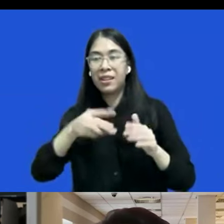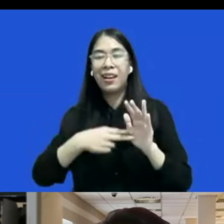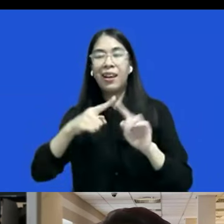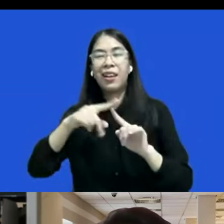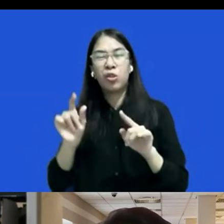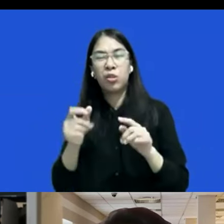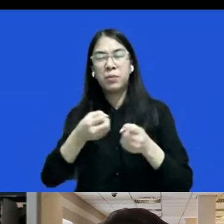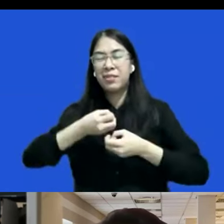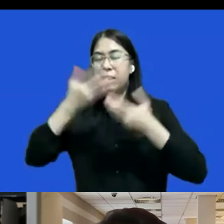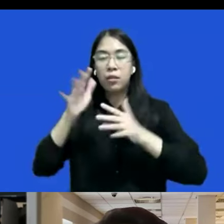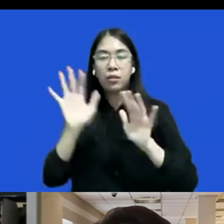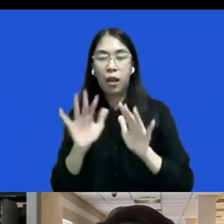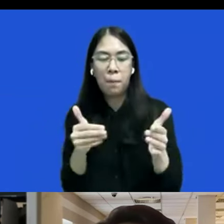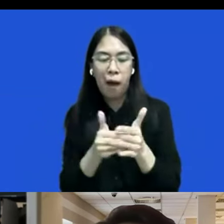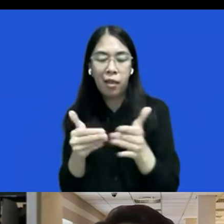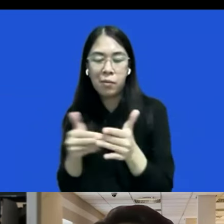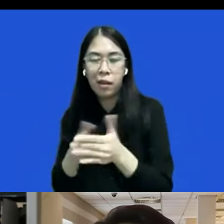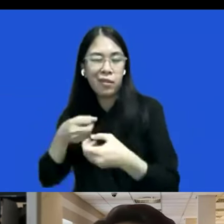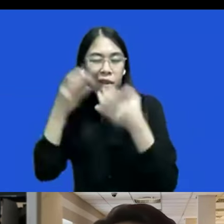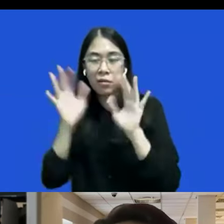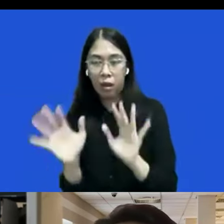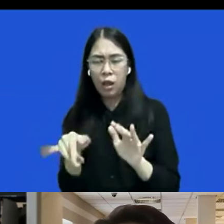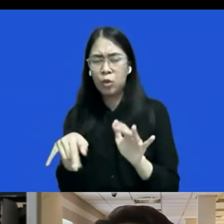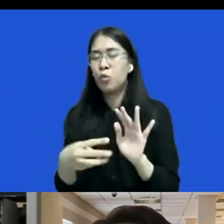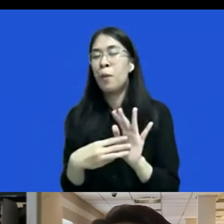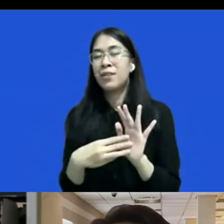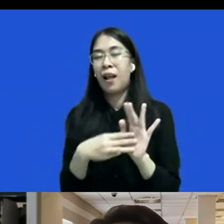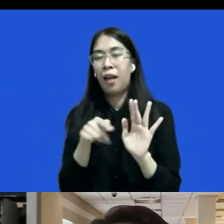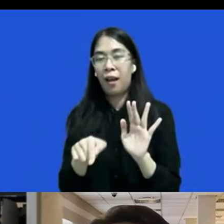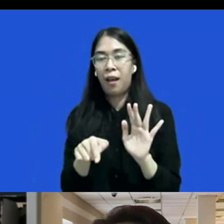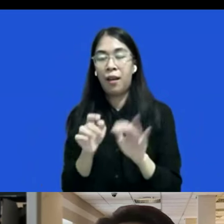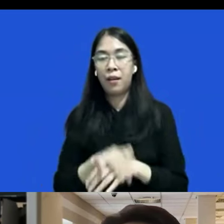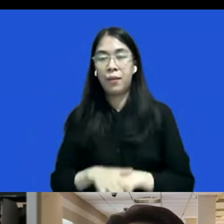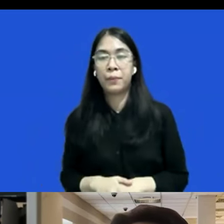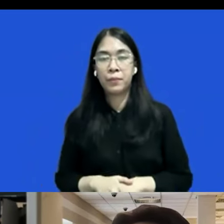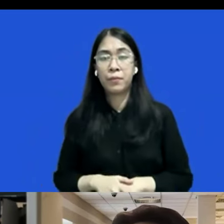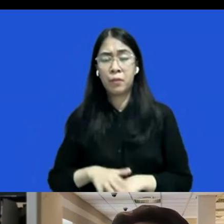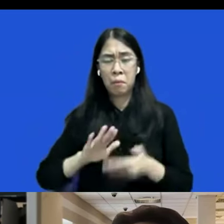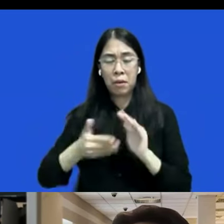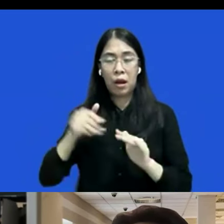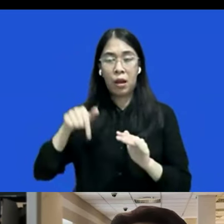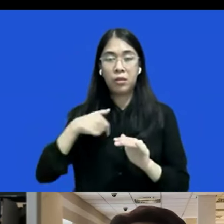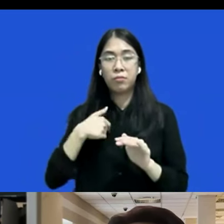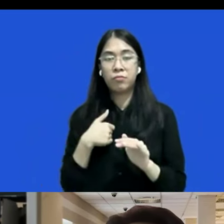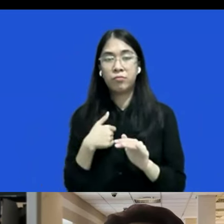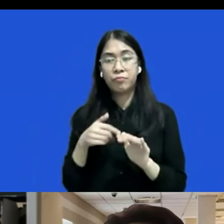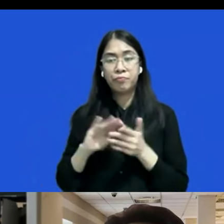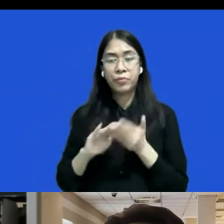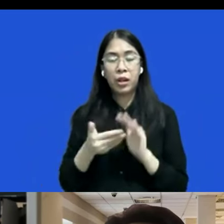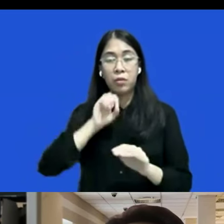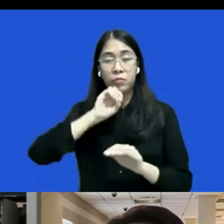jelas batasan-batasannya. Ini yang jadi soal. Ya. Saya pernah kemudian